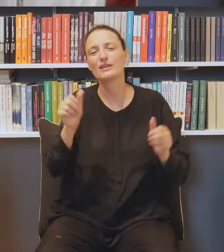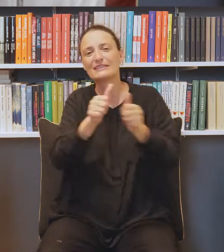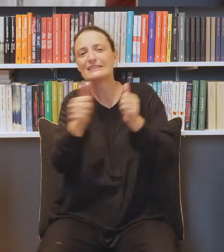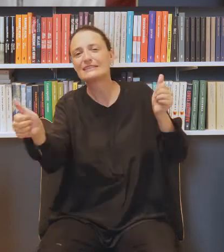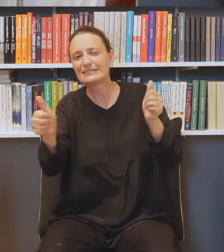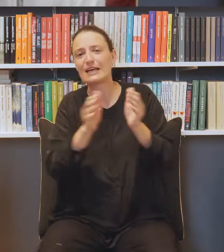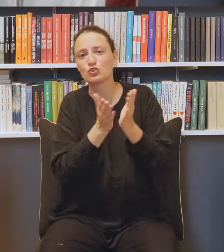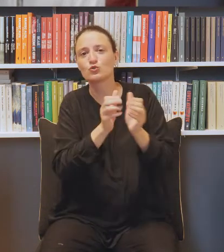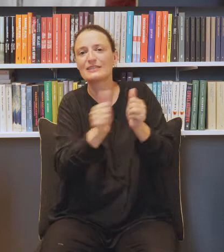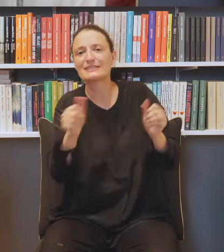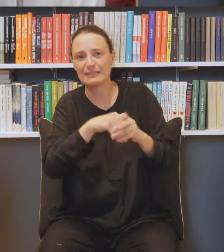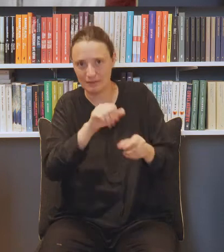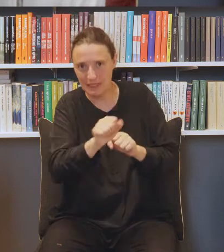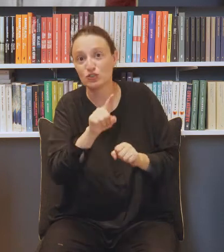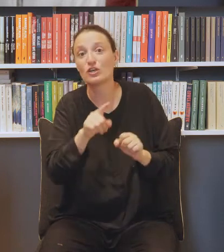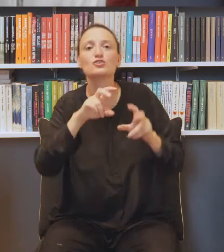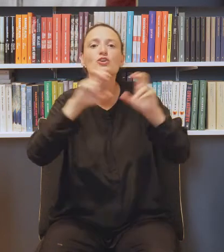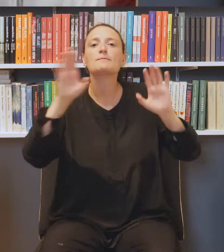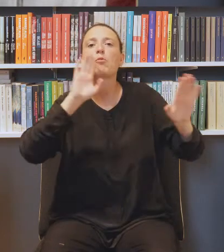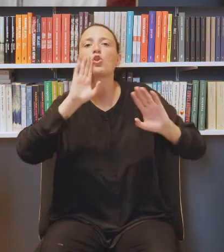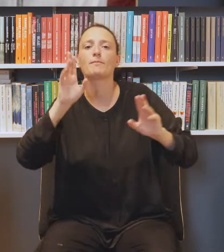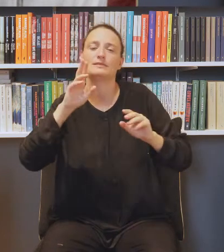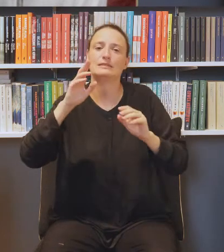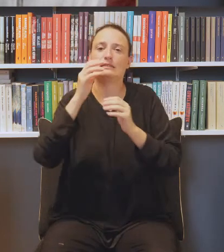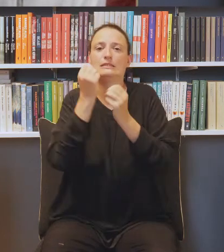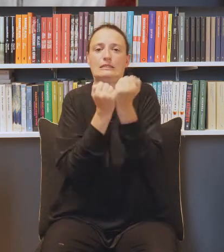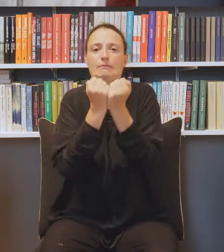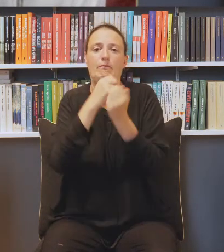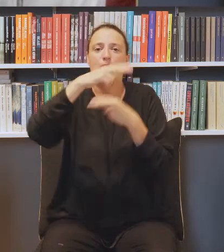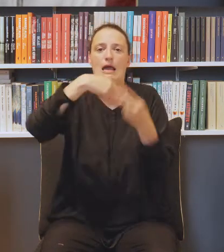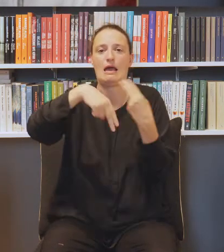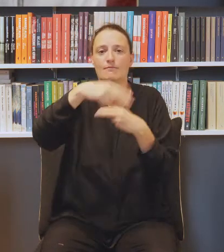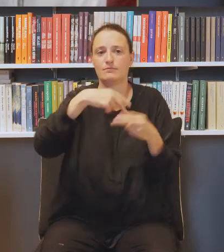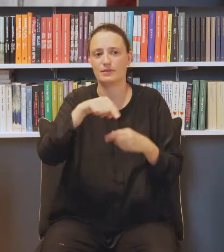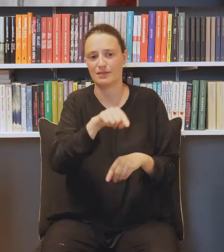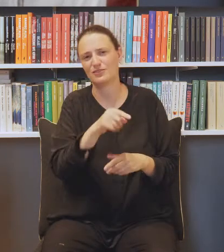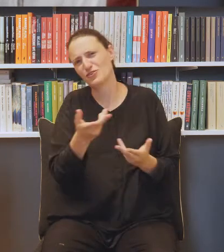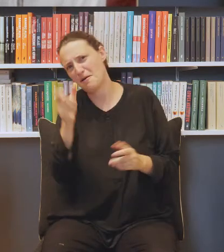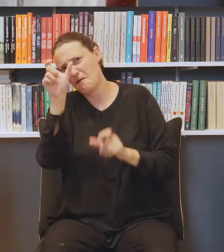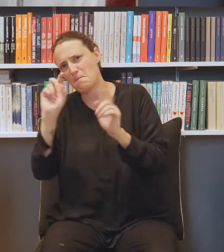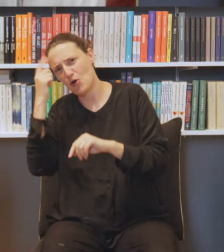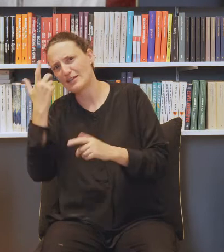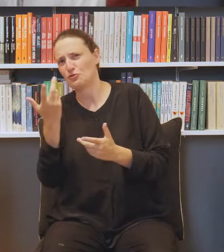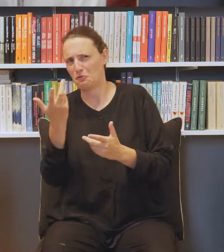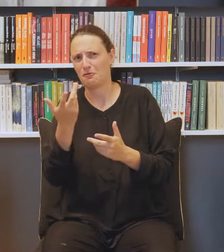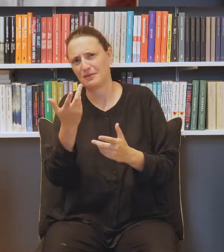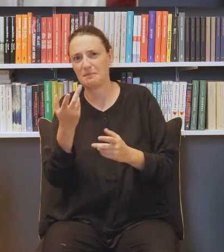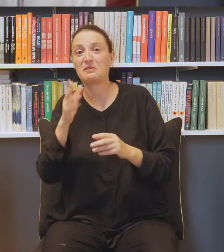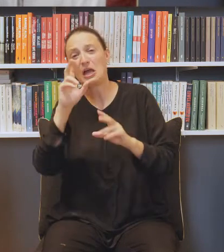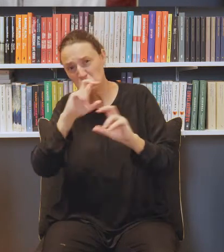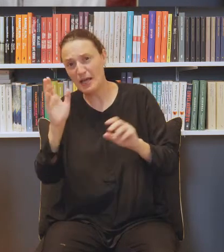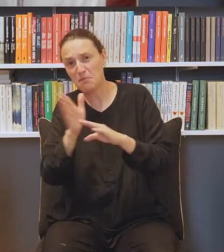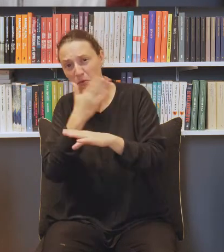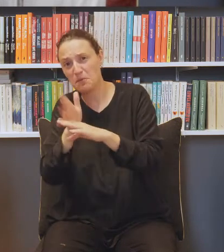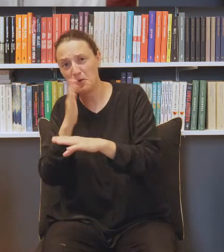przypominał rolkę papieru toaletowego. Więc bohaterowie mają troszeczkę w poważaniu upływ czasu i to, że czas zawsze płynie